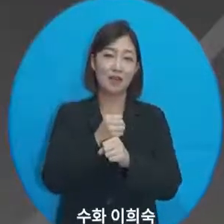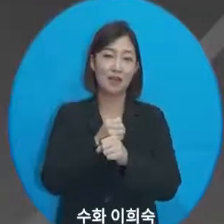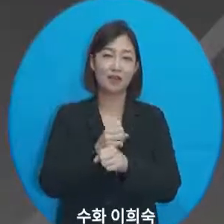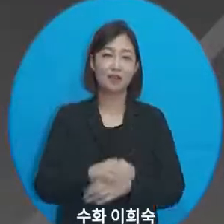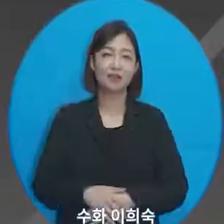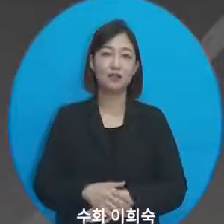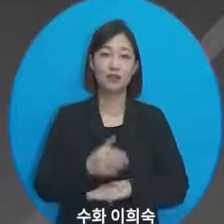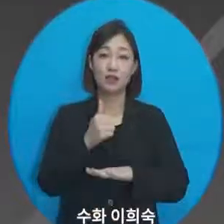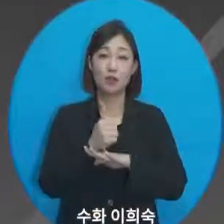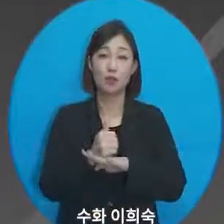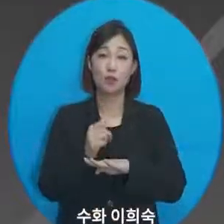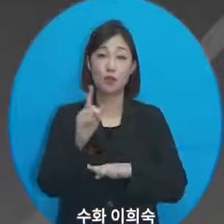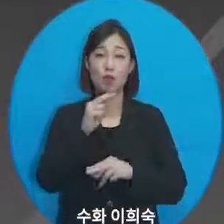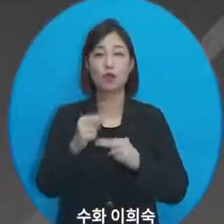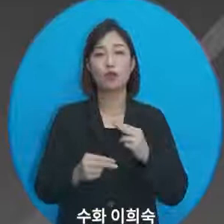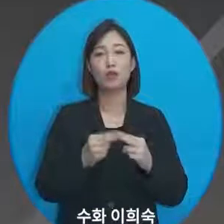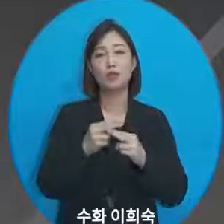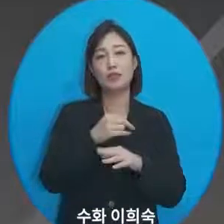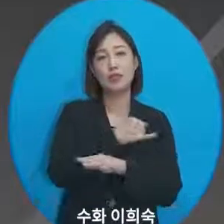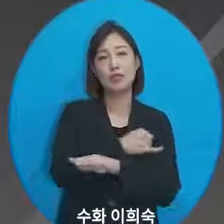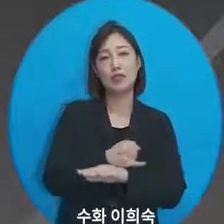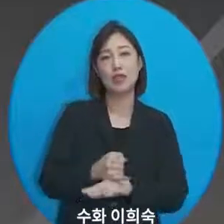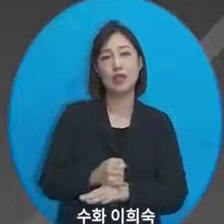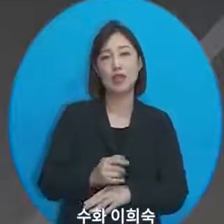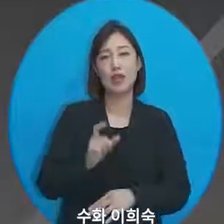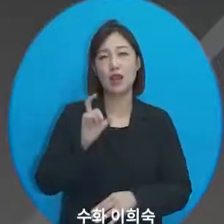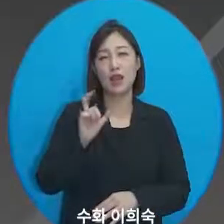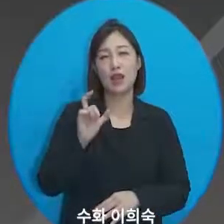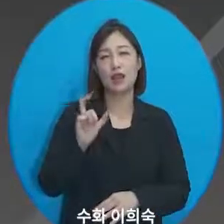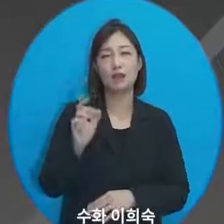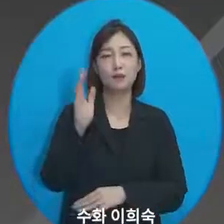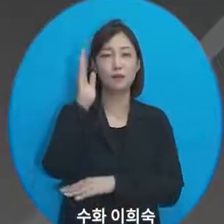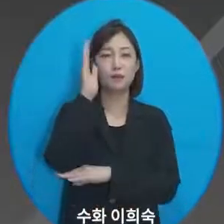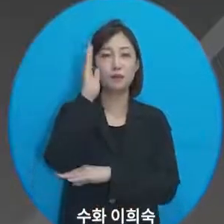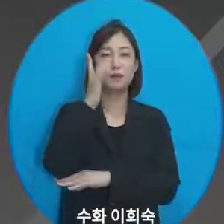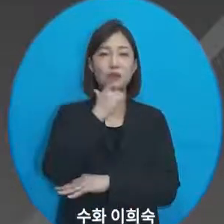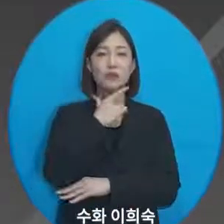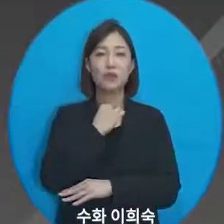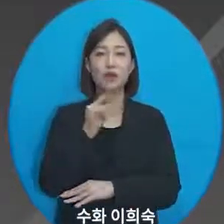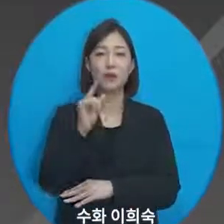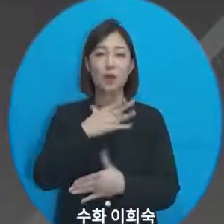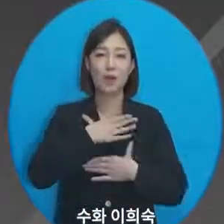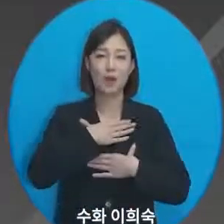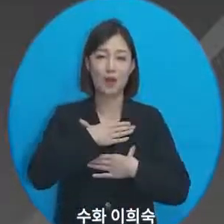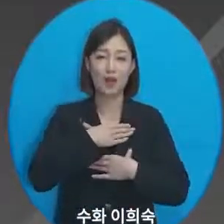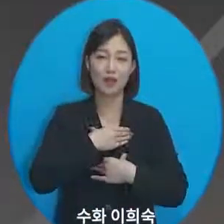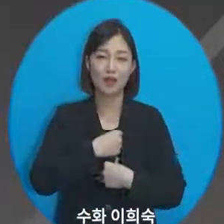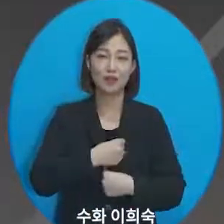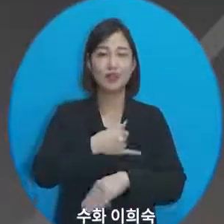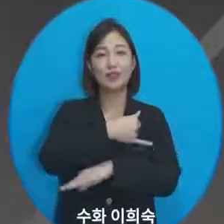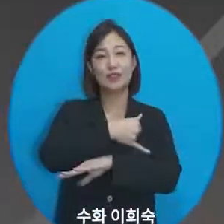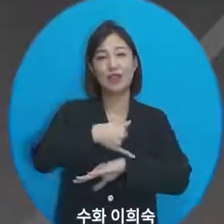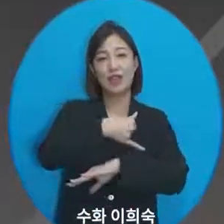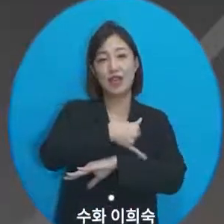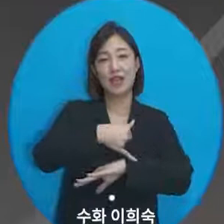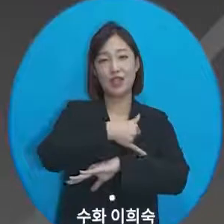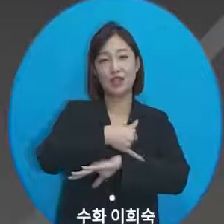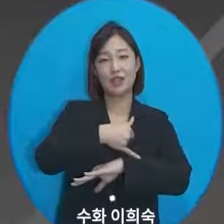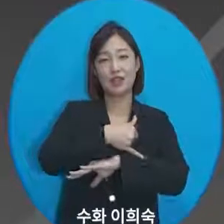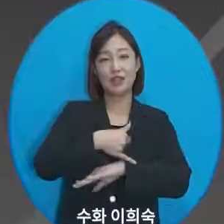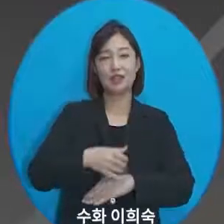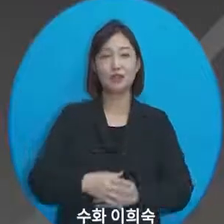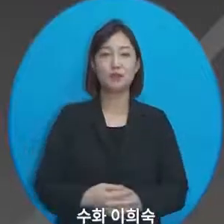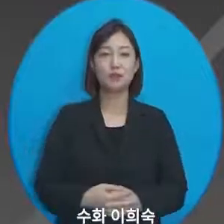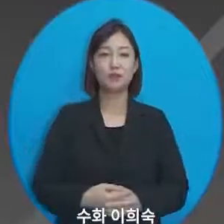편리한, 소위 유니버셜 디자인이 강조하고 있는 안전하고 편리한 디자인으로서 다양한 대안들을 제시해 줄